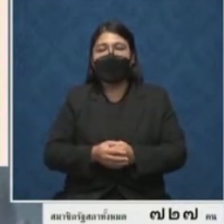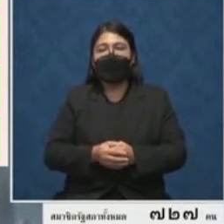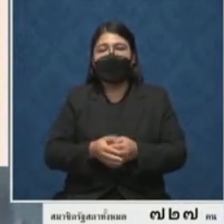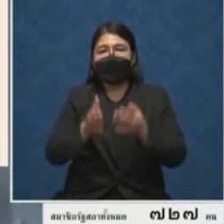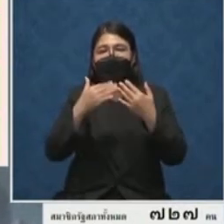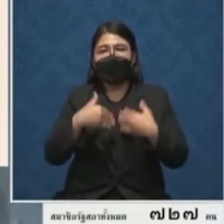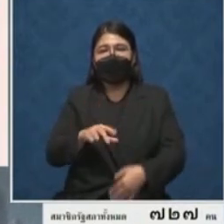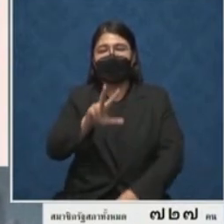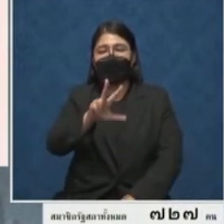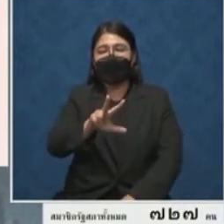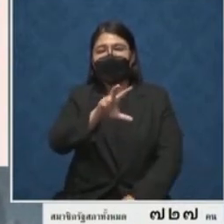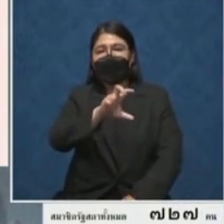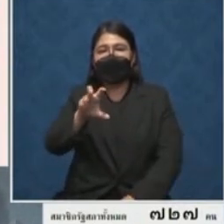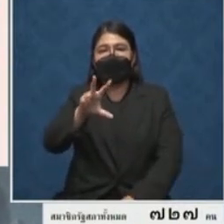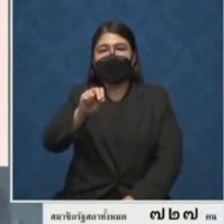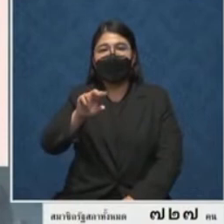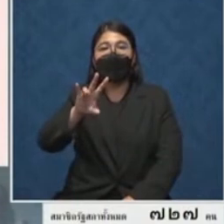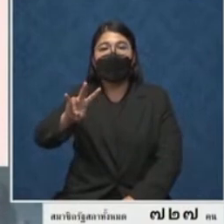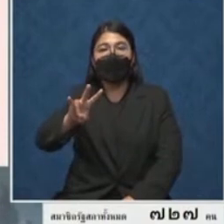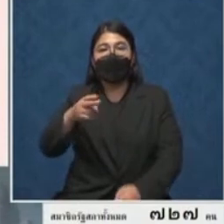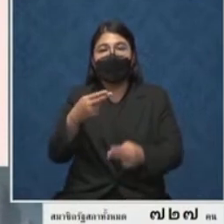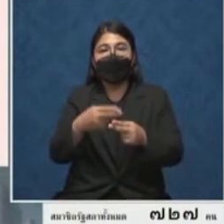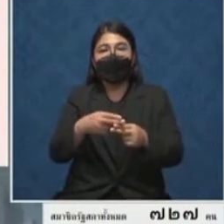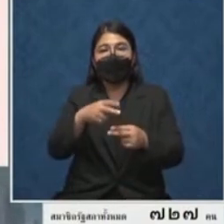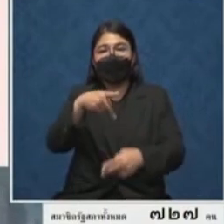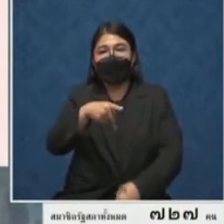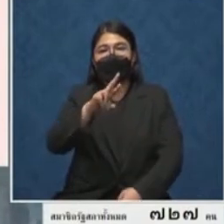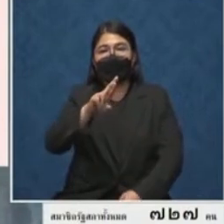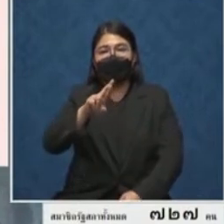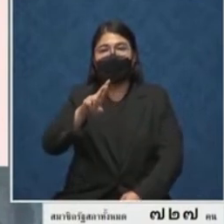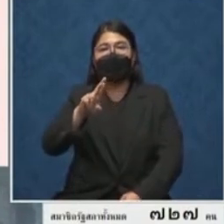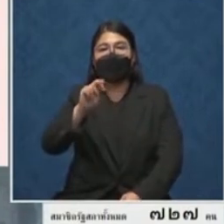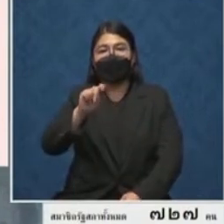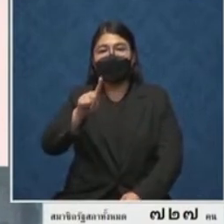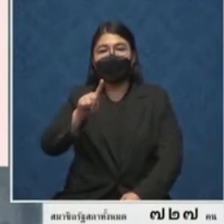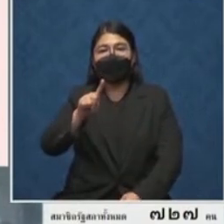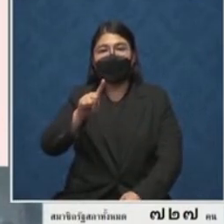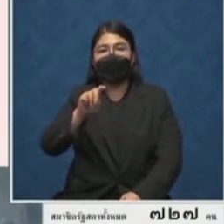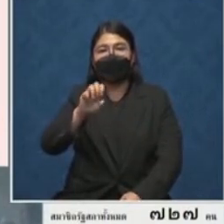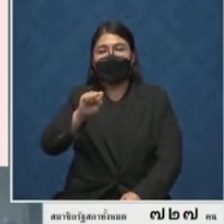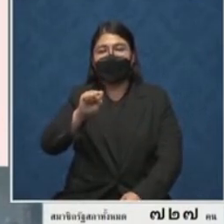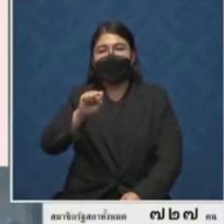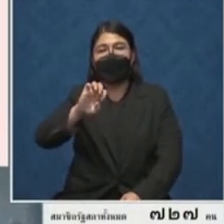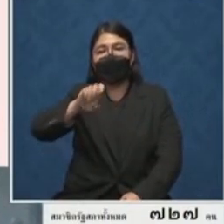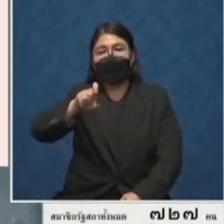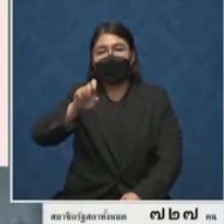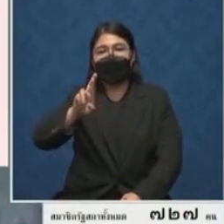337นางพรรณสิริกุลนาถสิริ กำลังจะพูด